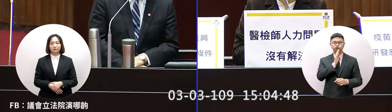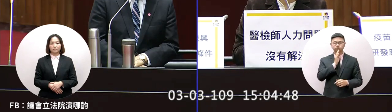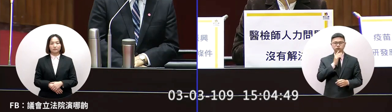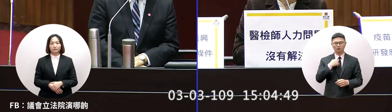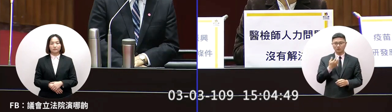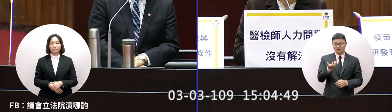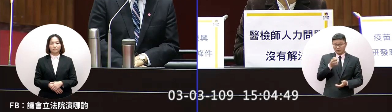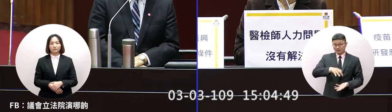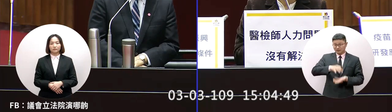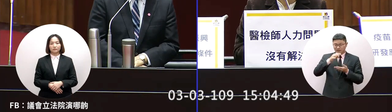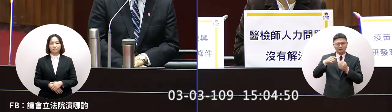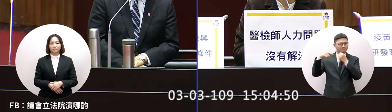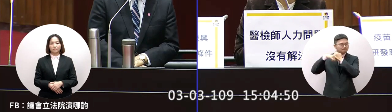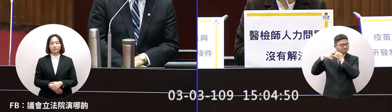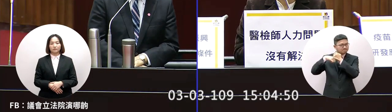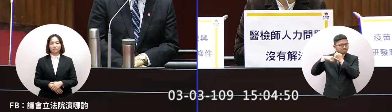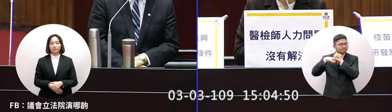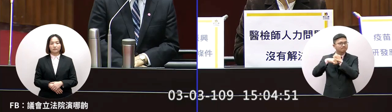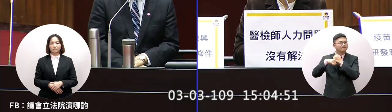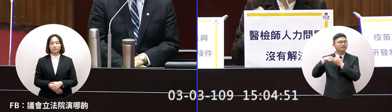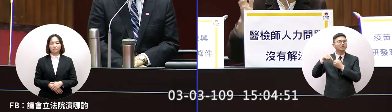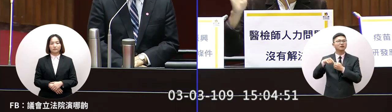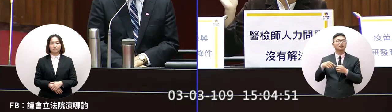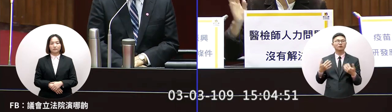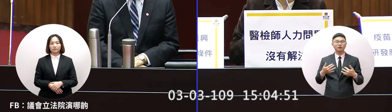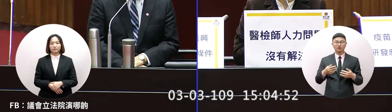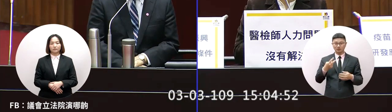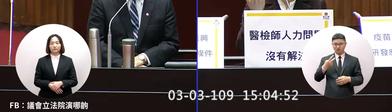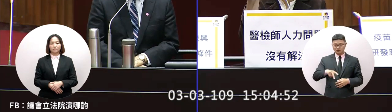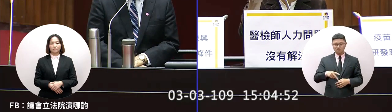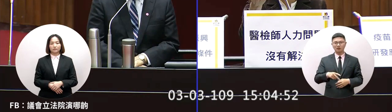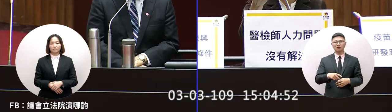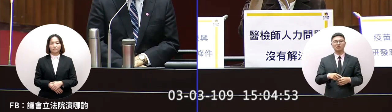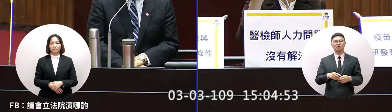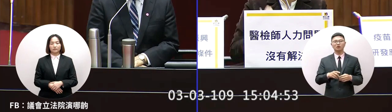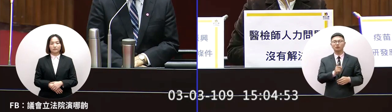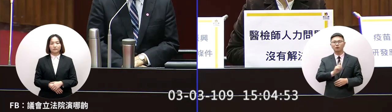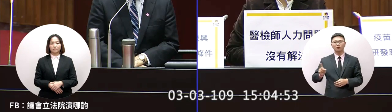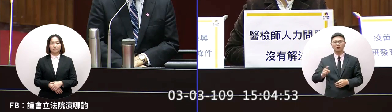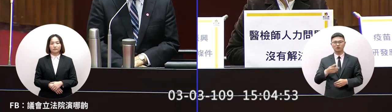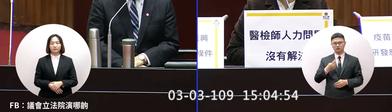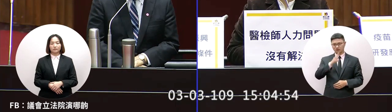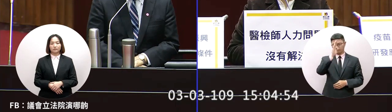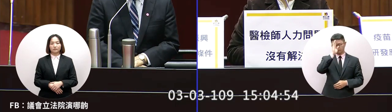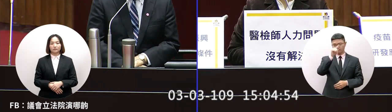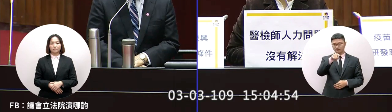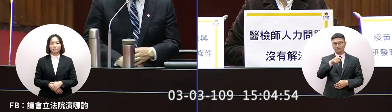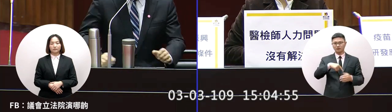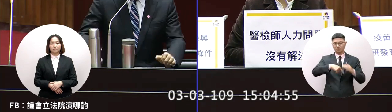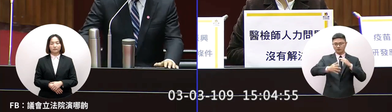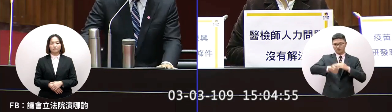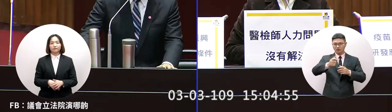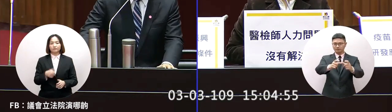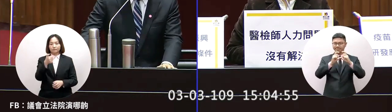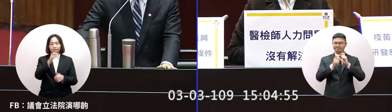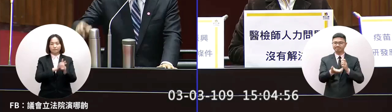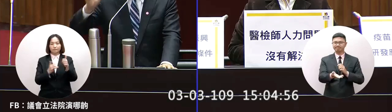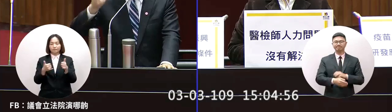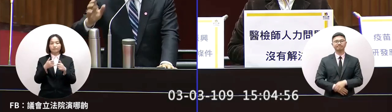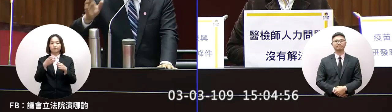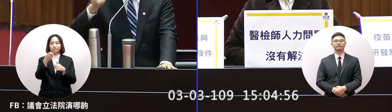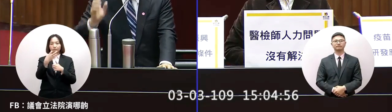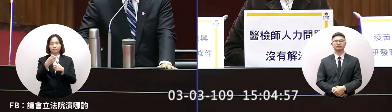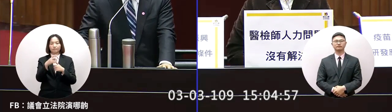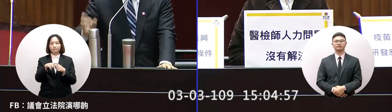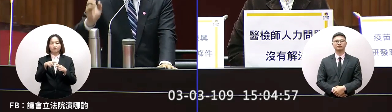到的这个研发的部分，还有相关部分，我们是不是也请院长来回答一下？ 谢谢委员指教。